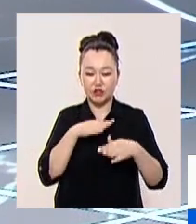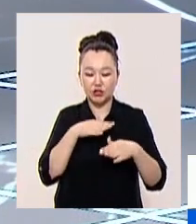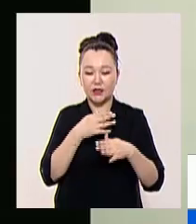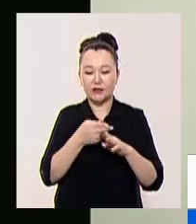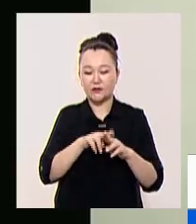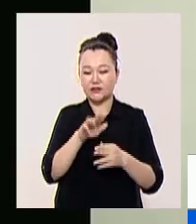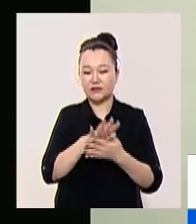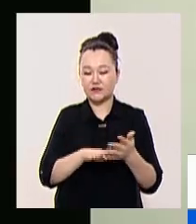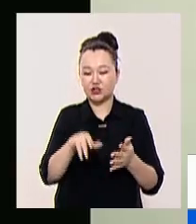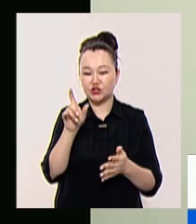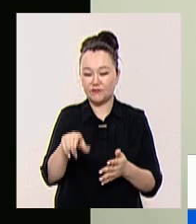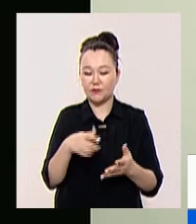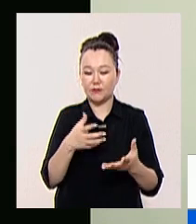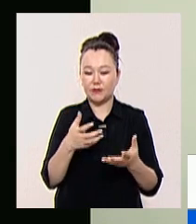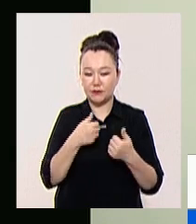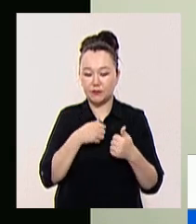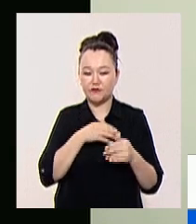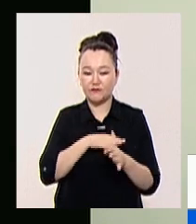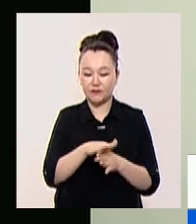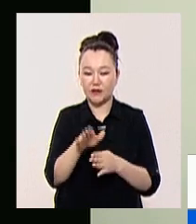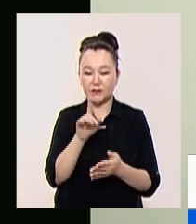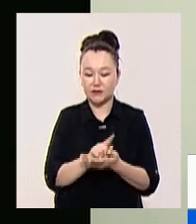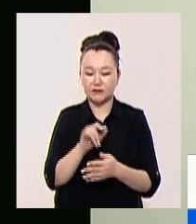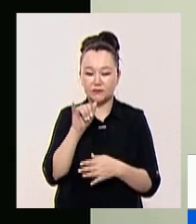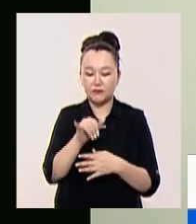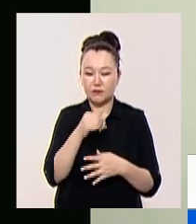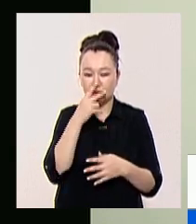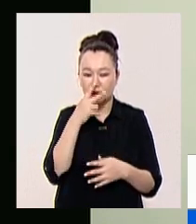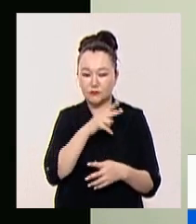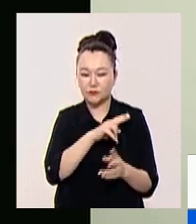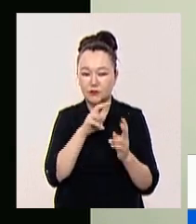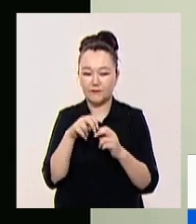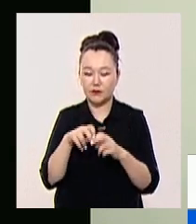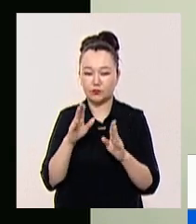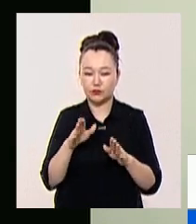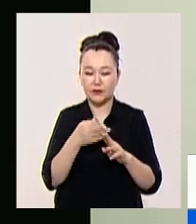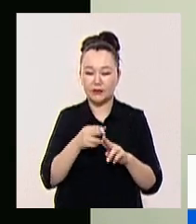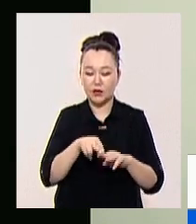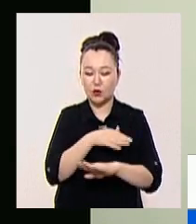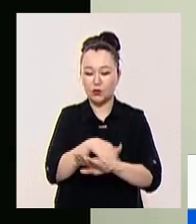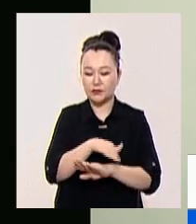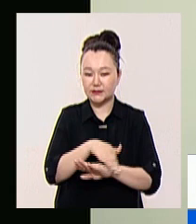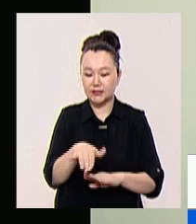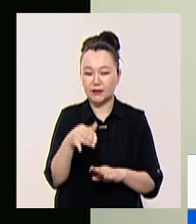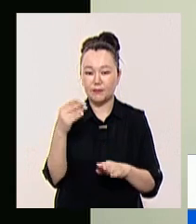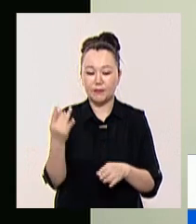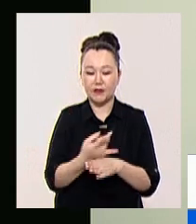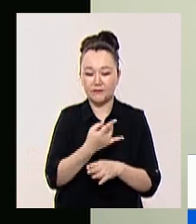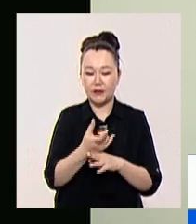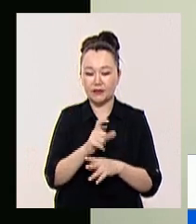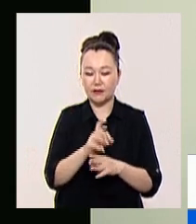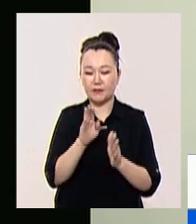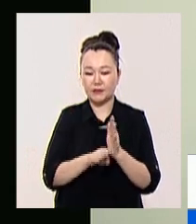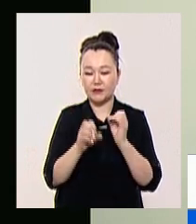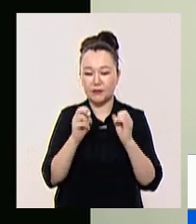заявителя. Примем меры, обязательно выйдем на место, посмотрим, что можно сделать. Я еще раз повторю, что первый аспект – это